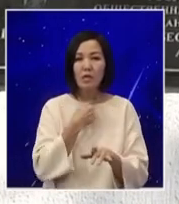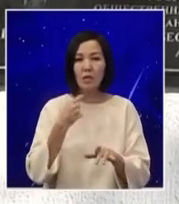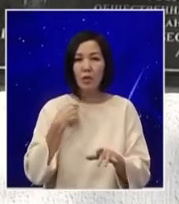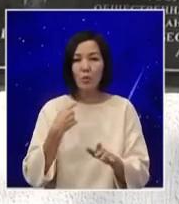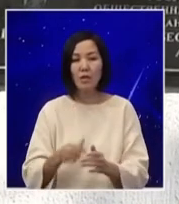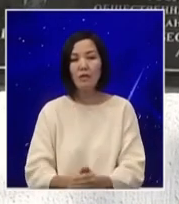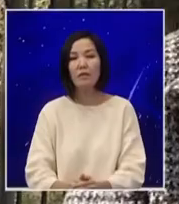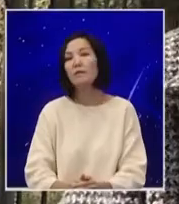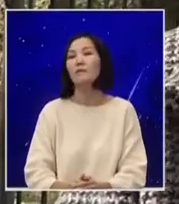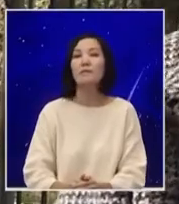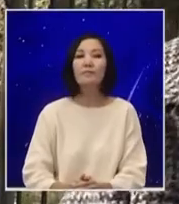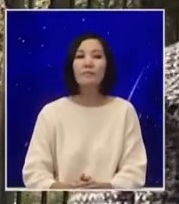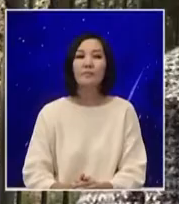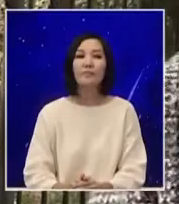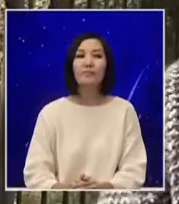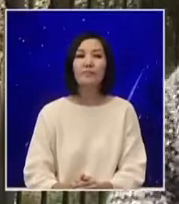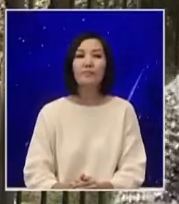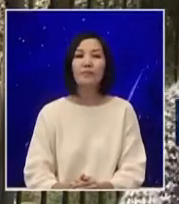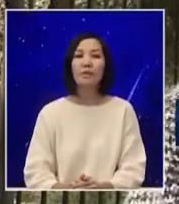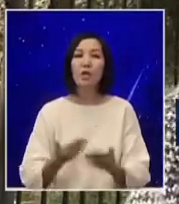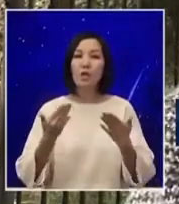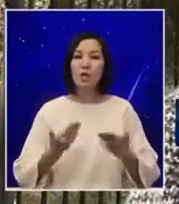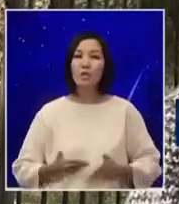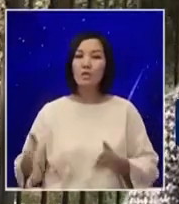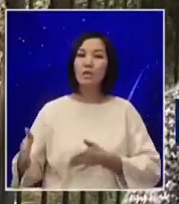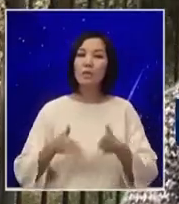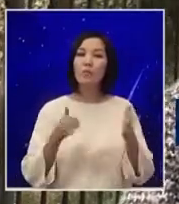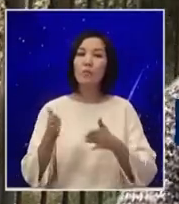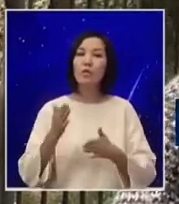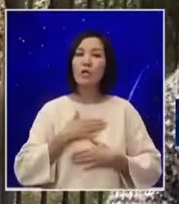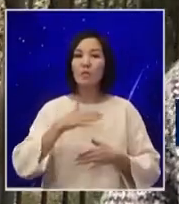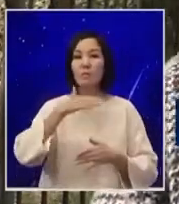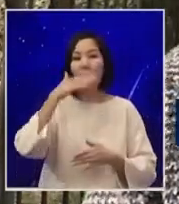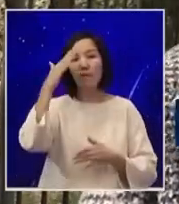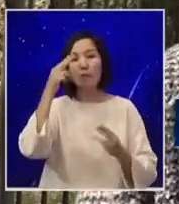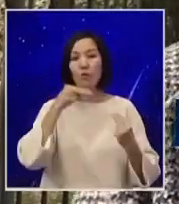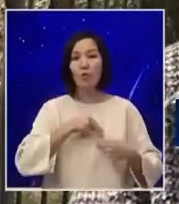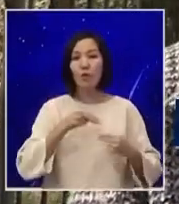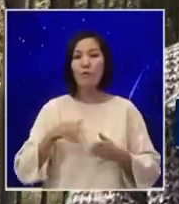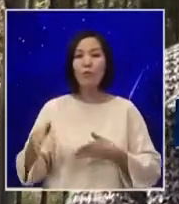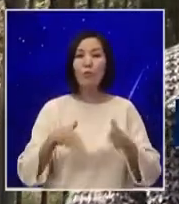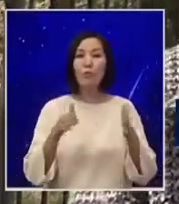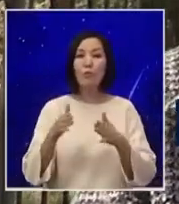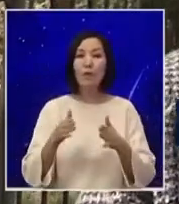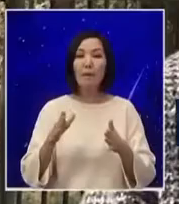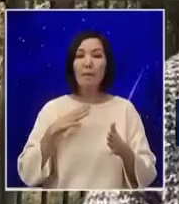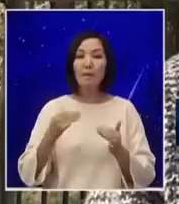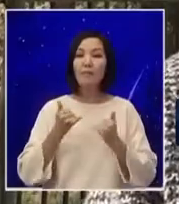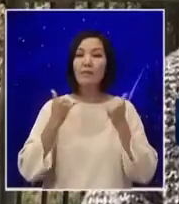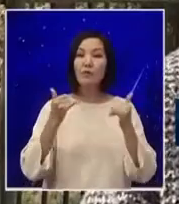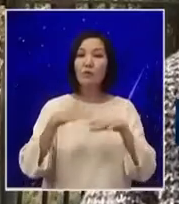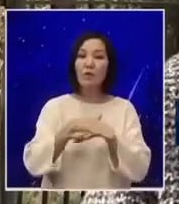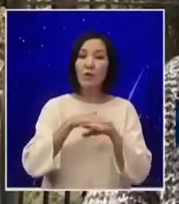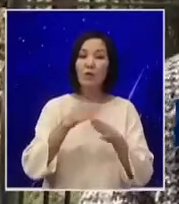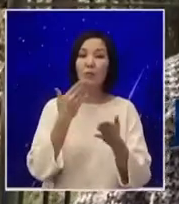а весь жизненный путь наш папы трудовой путь был посвящен народу это